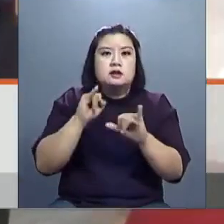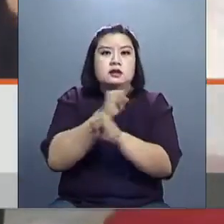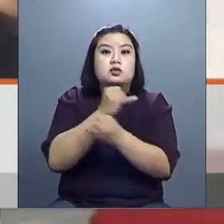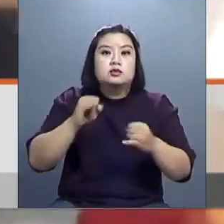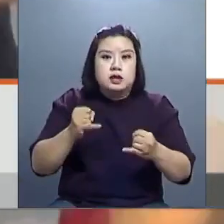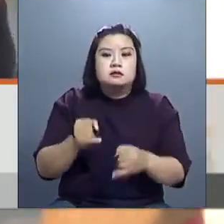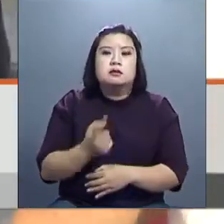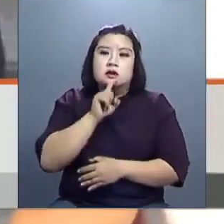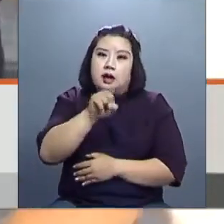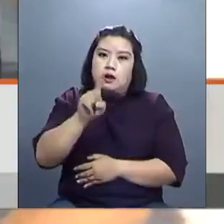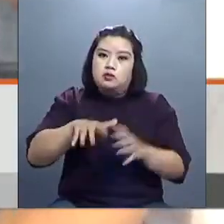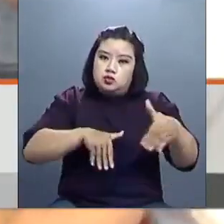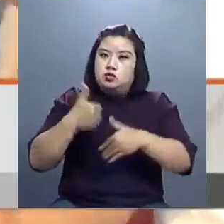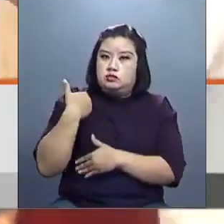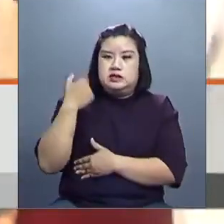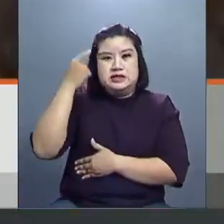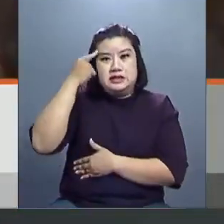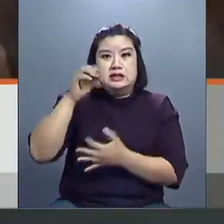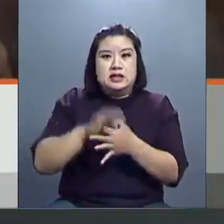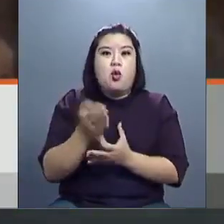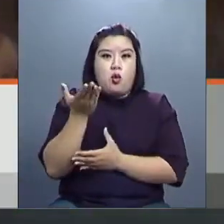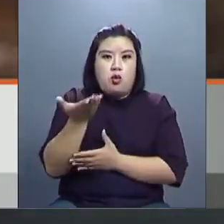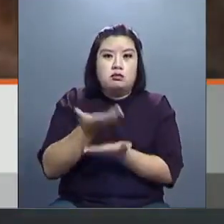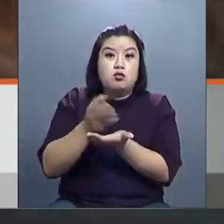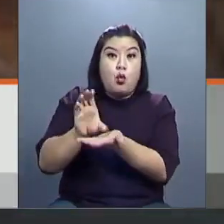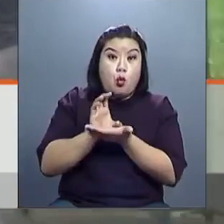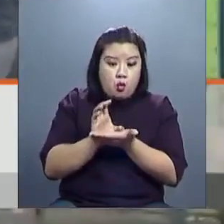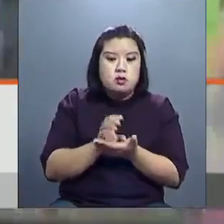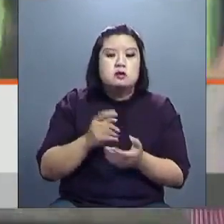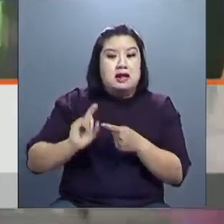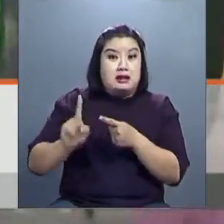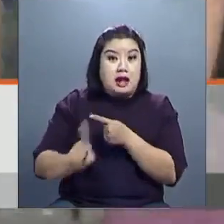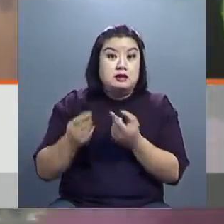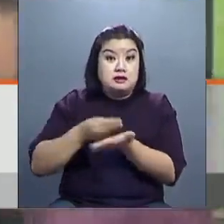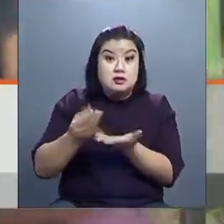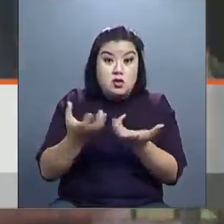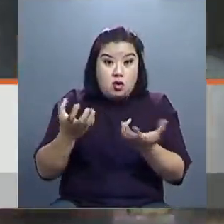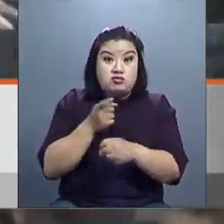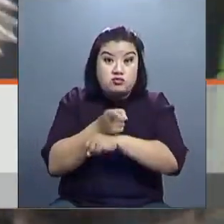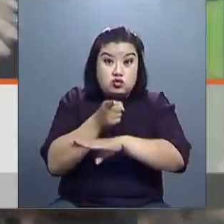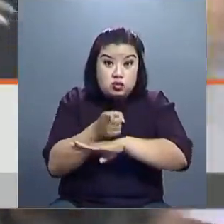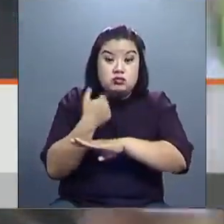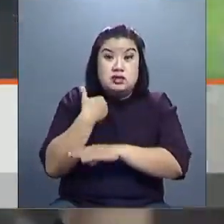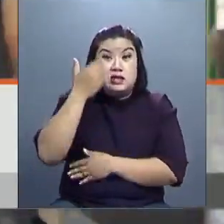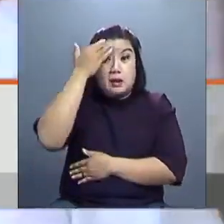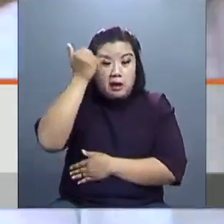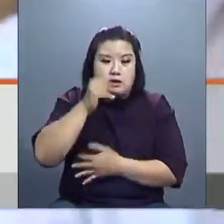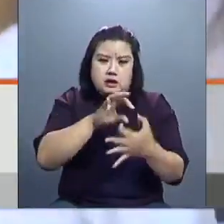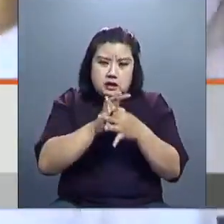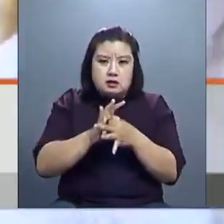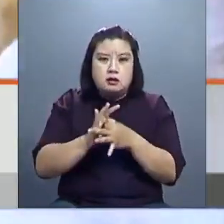ชนพร้อมชูนโยบายที่จะยกเลิกงบประมาณในการซื้ออาวุธของกองทัพแต่จะเอางบประมาณเหล่านั้นมาพัฒนาประเท